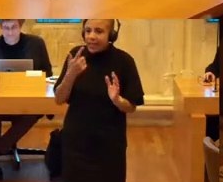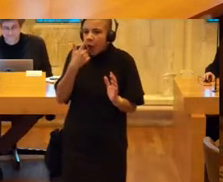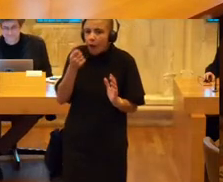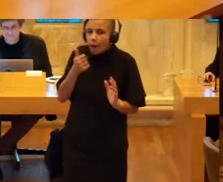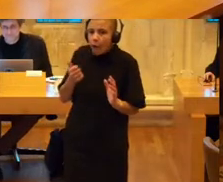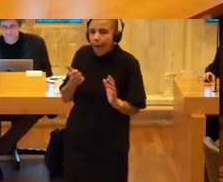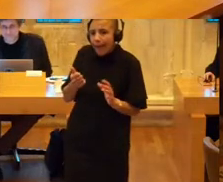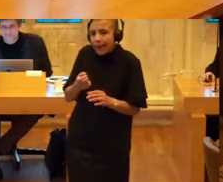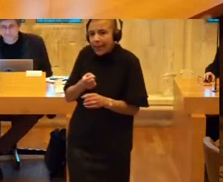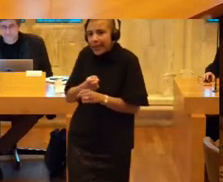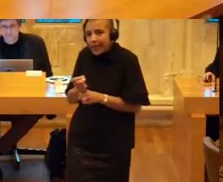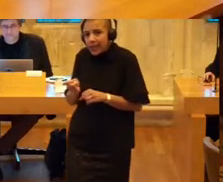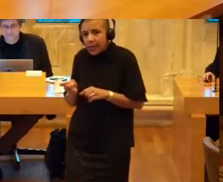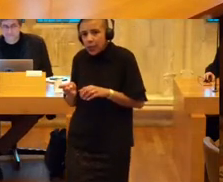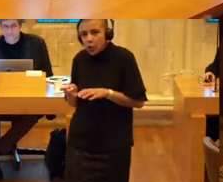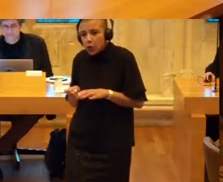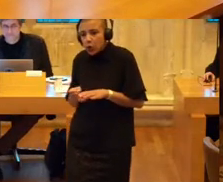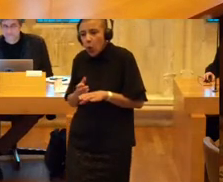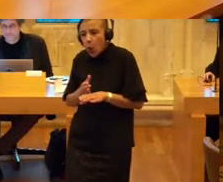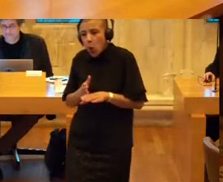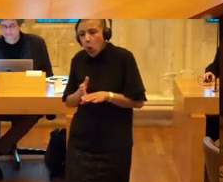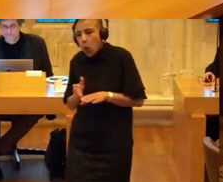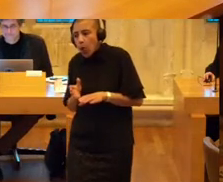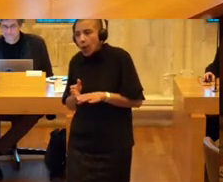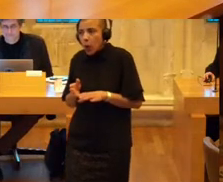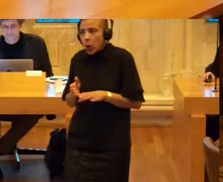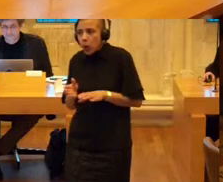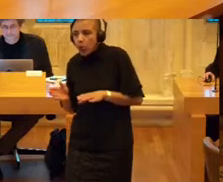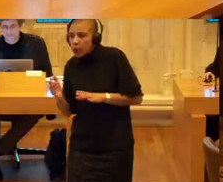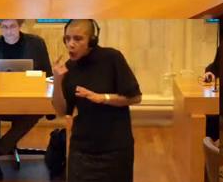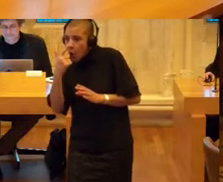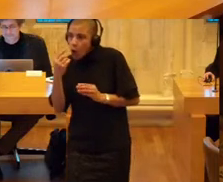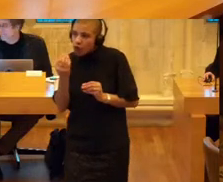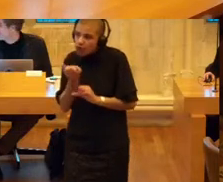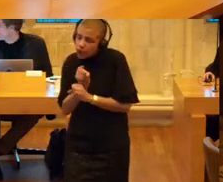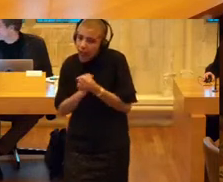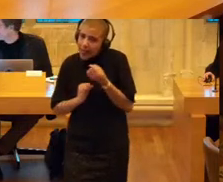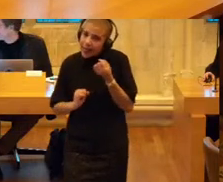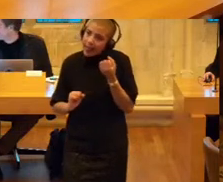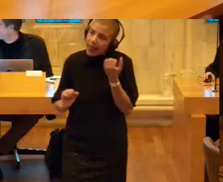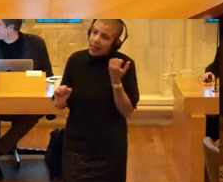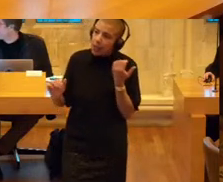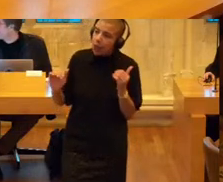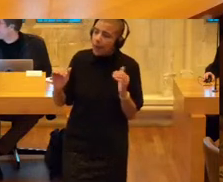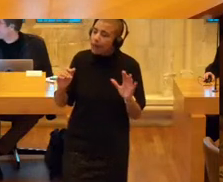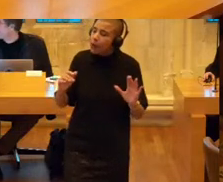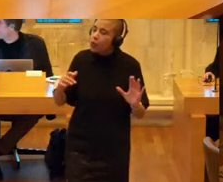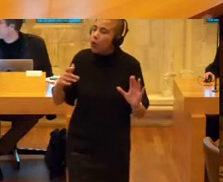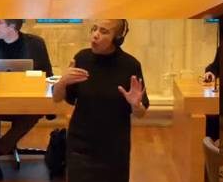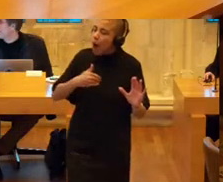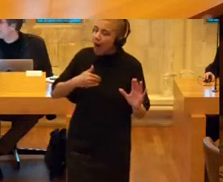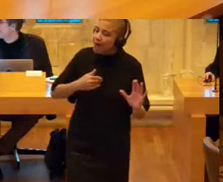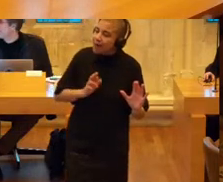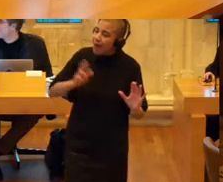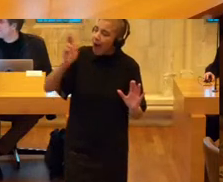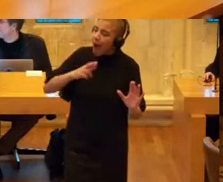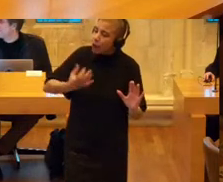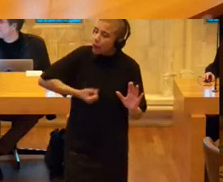lentement. Je trouve que c'est un peu fort. J'ajoute, parce que je parle rarement, laissez-moi finir,